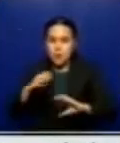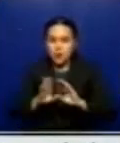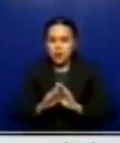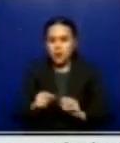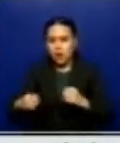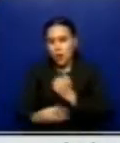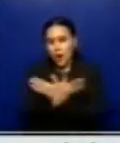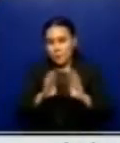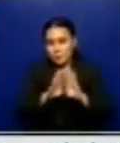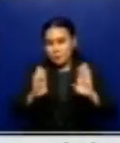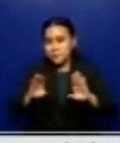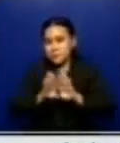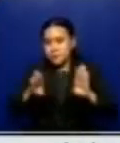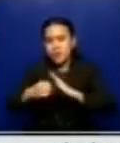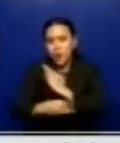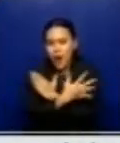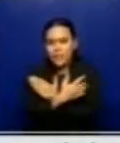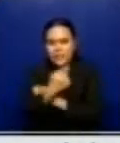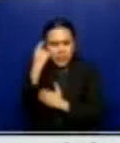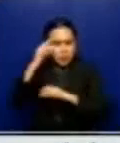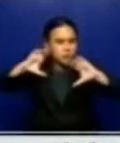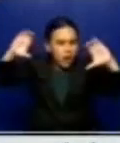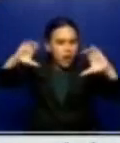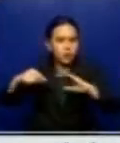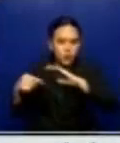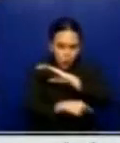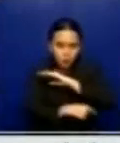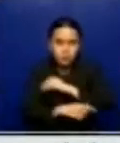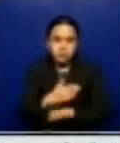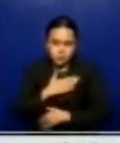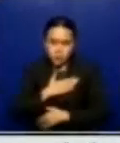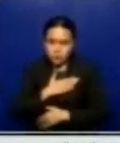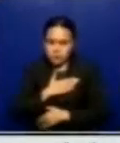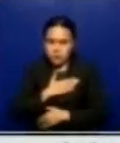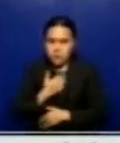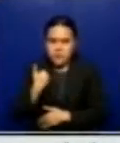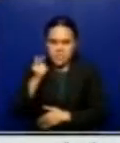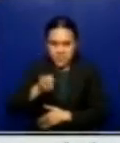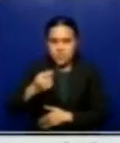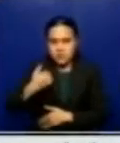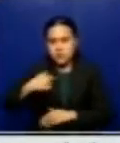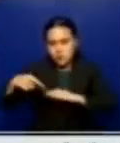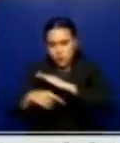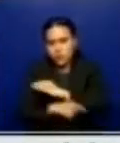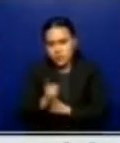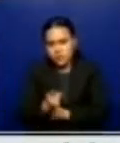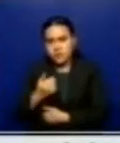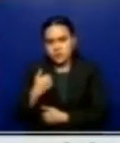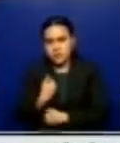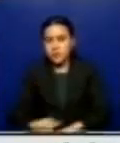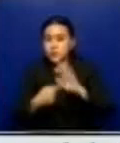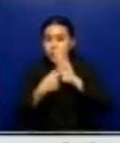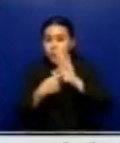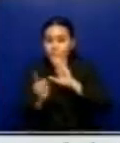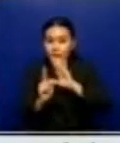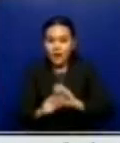ากผมยืนยันได้ว่ามีการทุจริตยกตัวอย่างไอ้แรงงานค